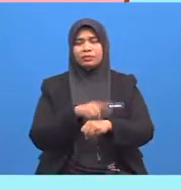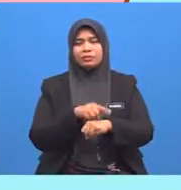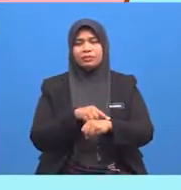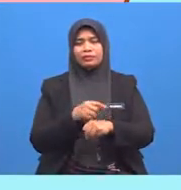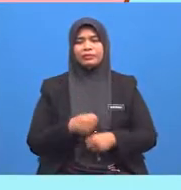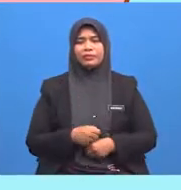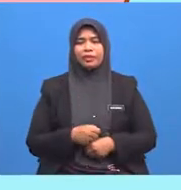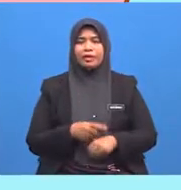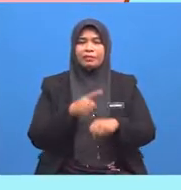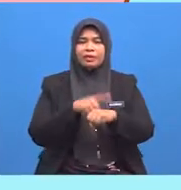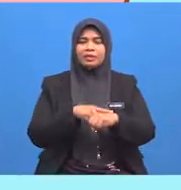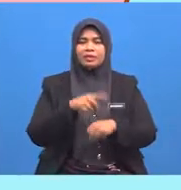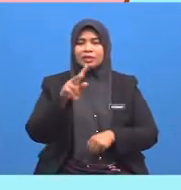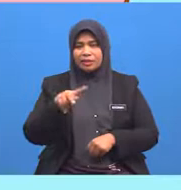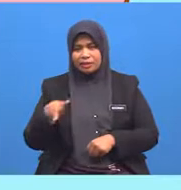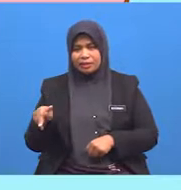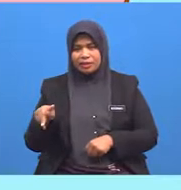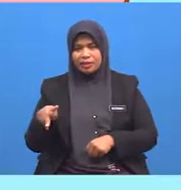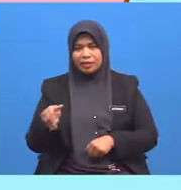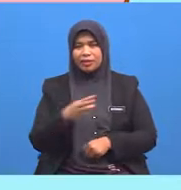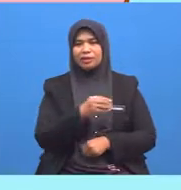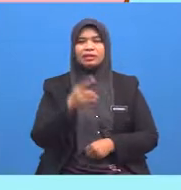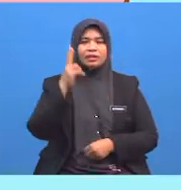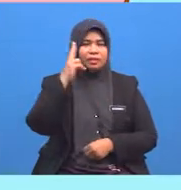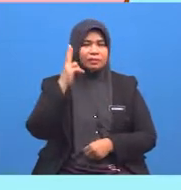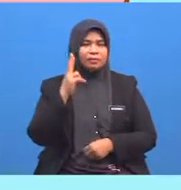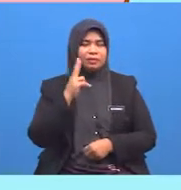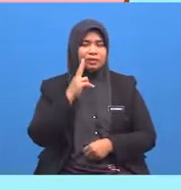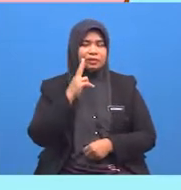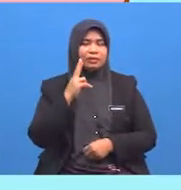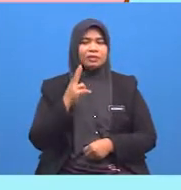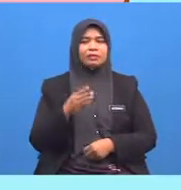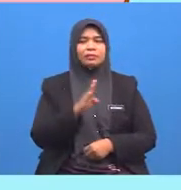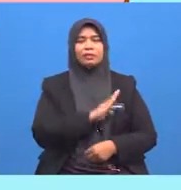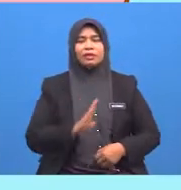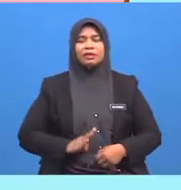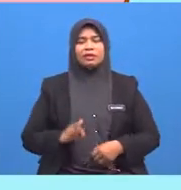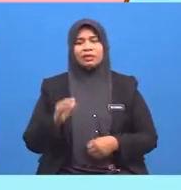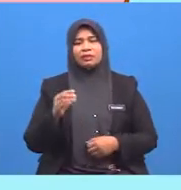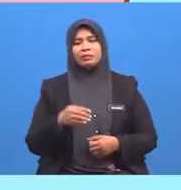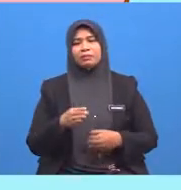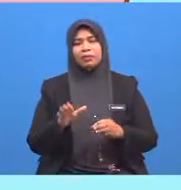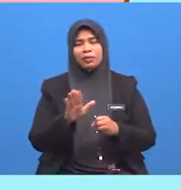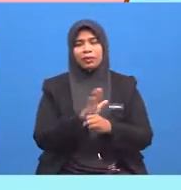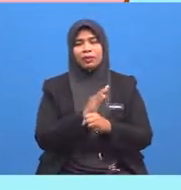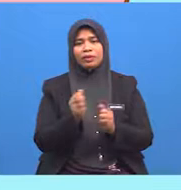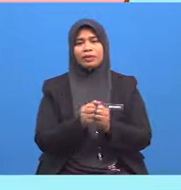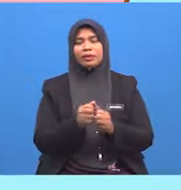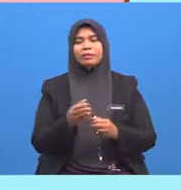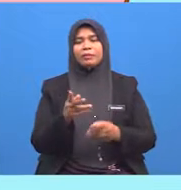masa kanak-kanak dan remaja Baginda diisi dengan perkara-perkara yang berfaedah